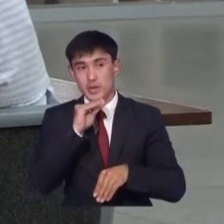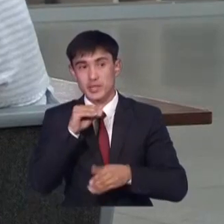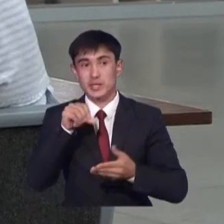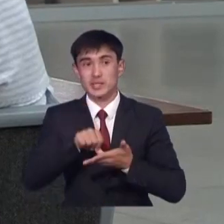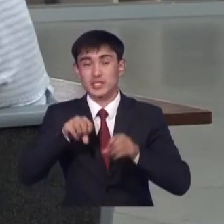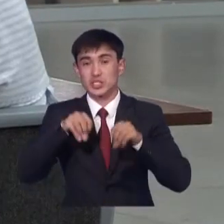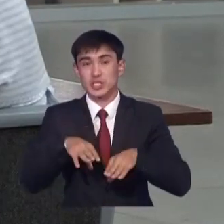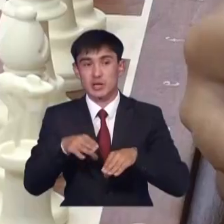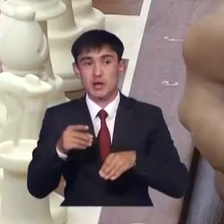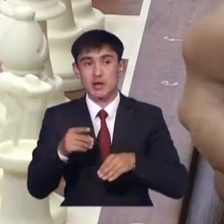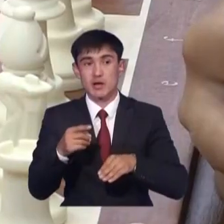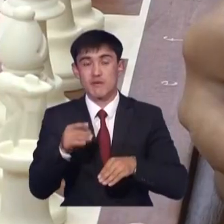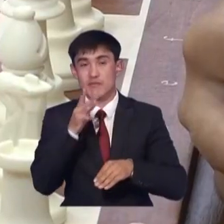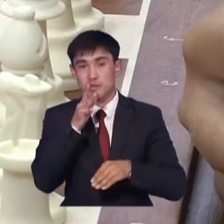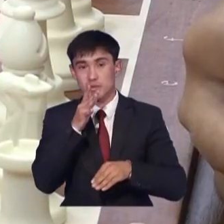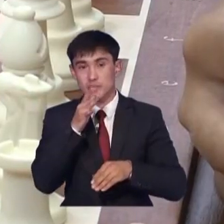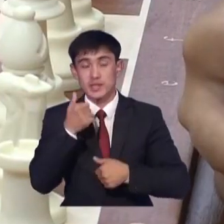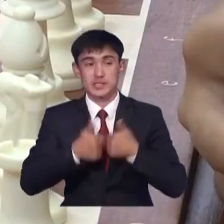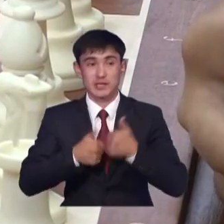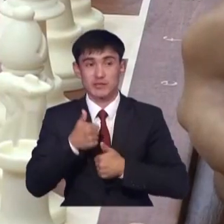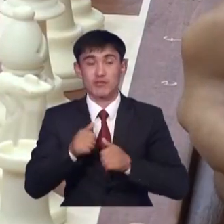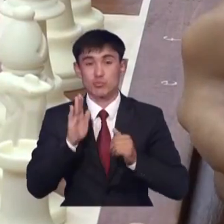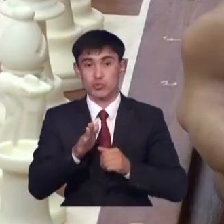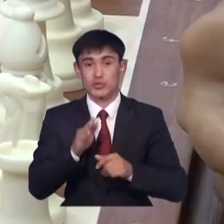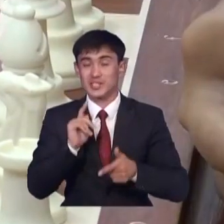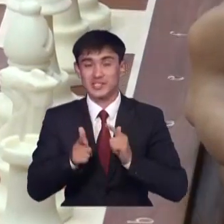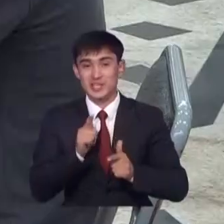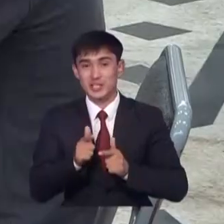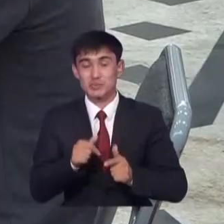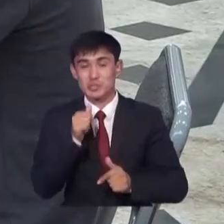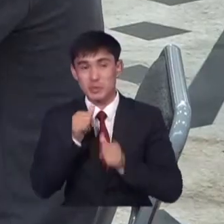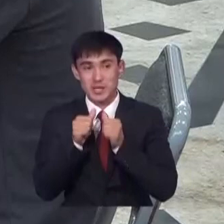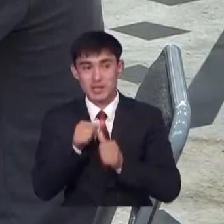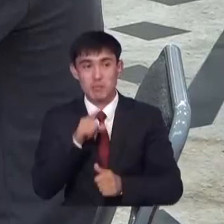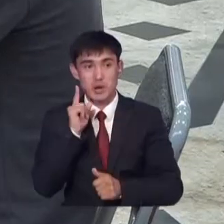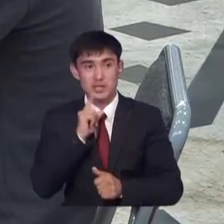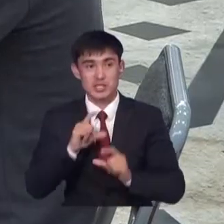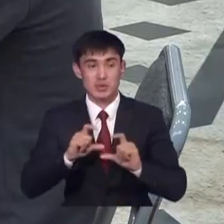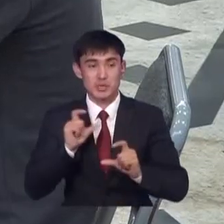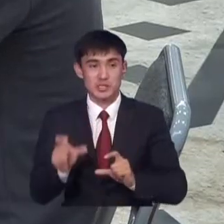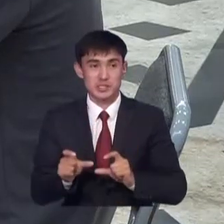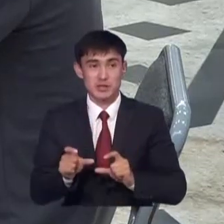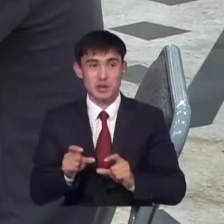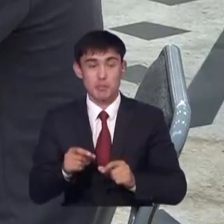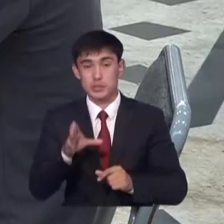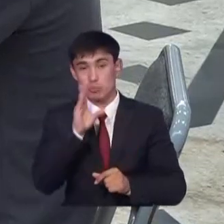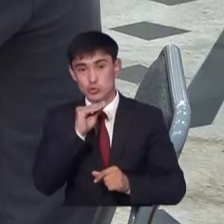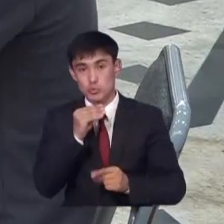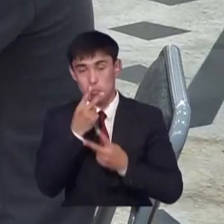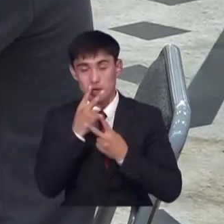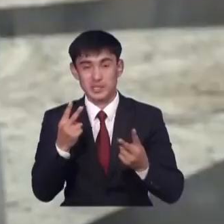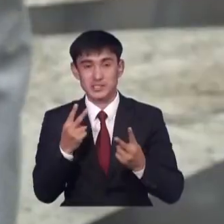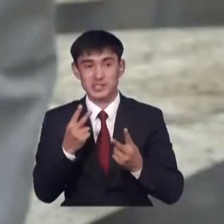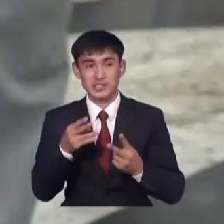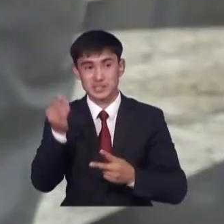принимать решения под напором времени. Соревнование обещает стать настоящим испытанием для молодых шахматистов и поспособствует